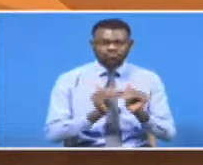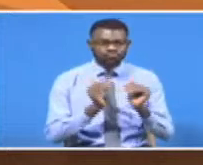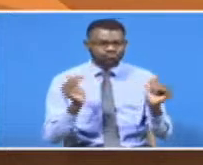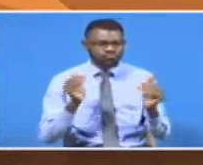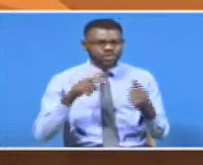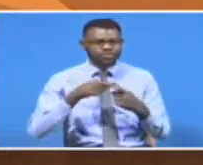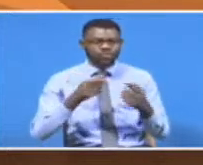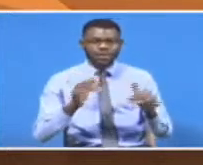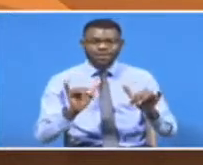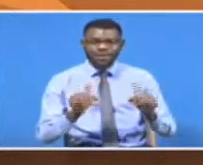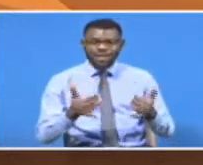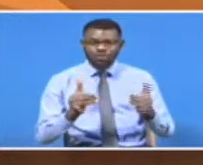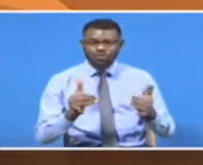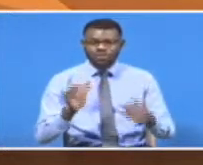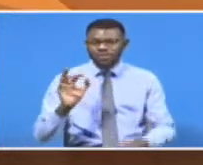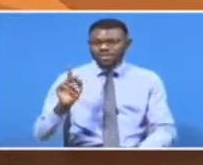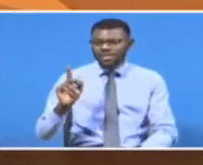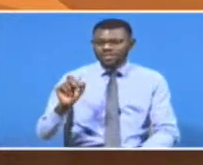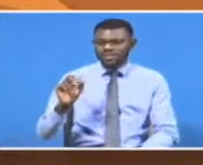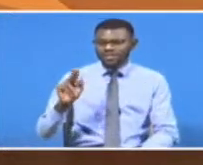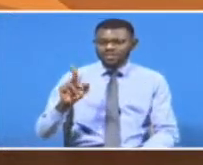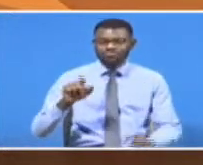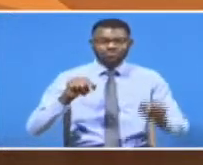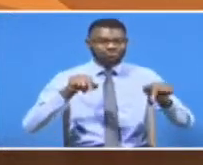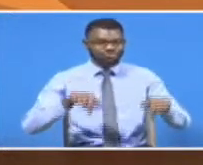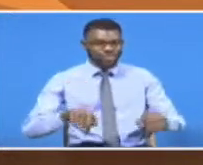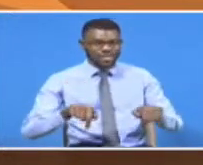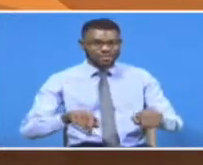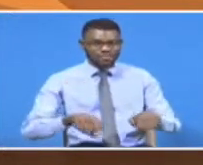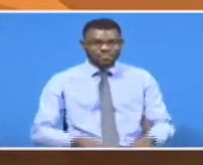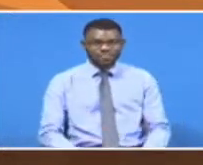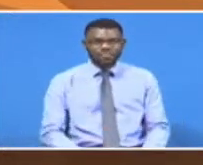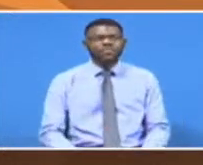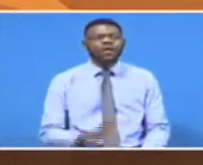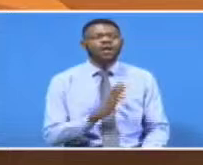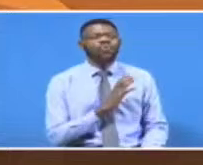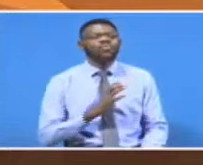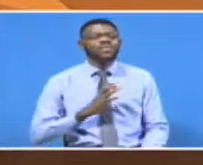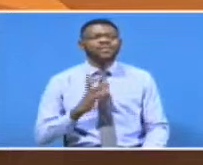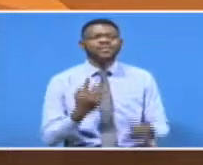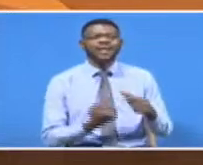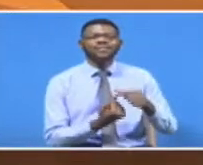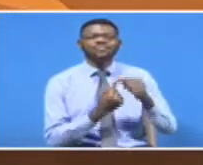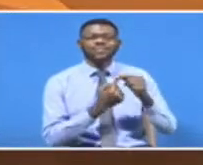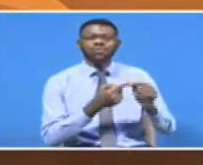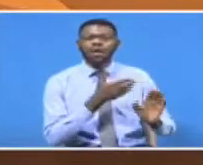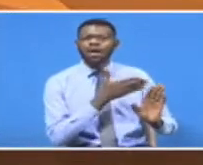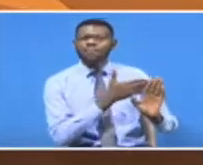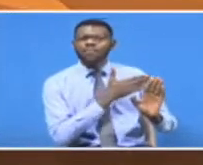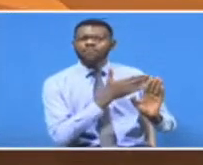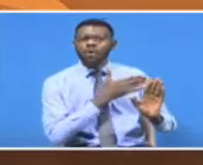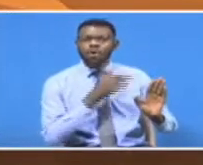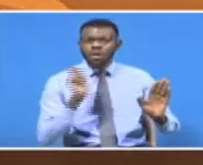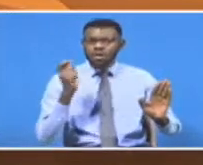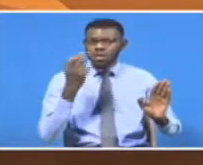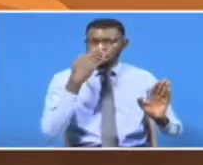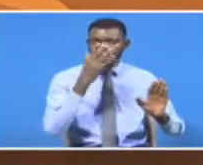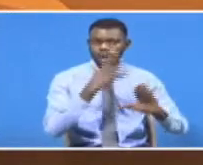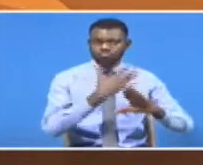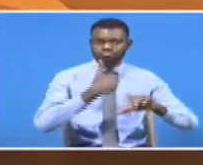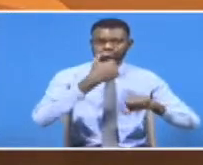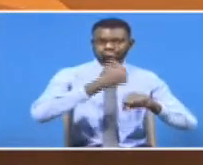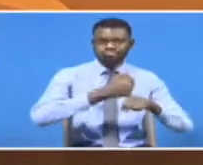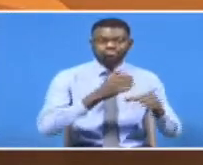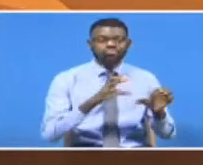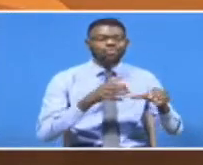wa kutazama taarifa za KTN leo. Na jopo maalum lililoteuliwa na Rais William Ruto la kuwapiga msasa watakao